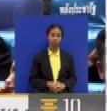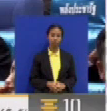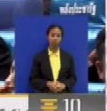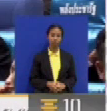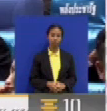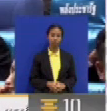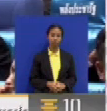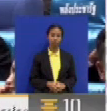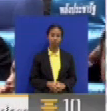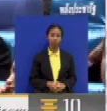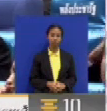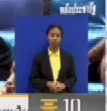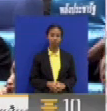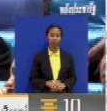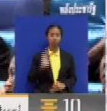าจาก